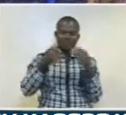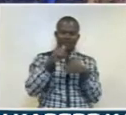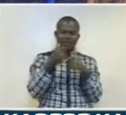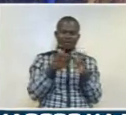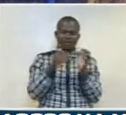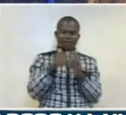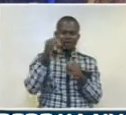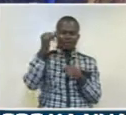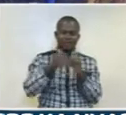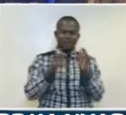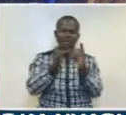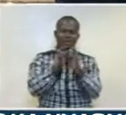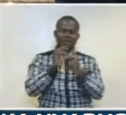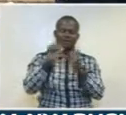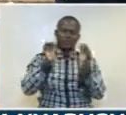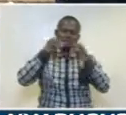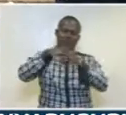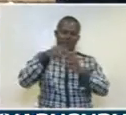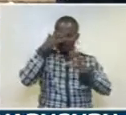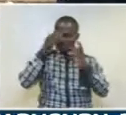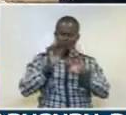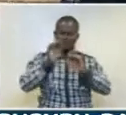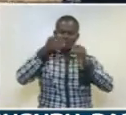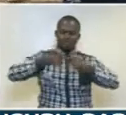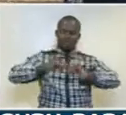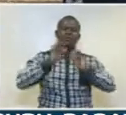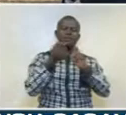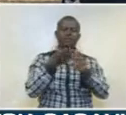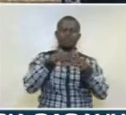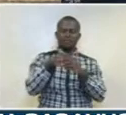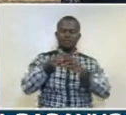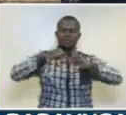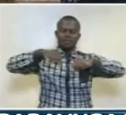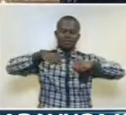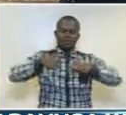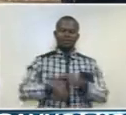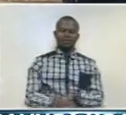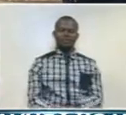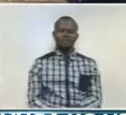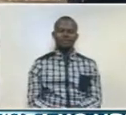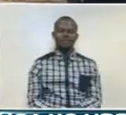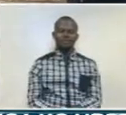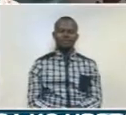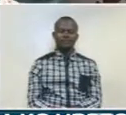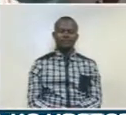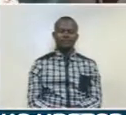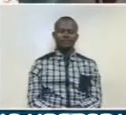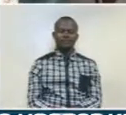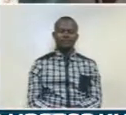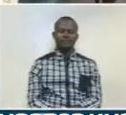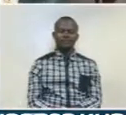ariko mu gusoza iyi nama abayitabiriye bakaba biyemeje kujya gushyira mu bikorwa ibikubiye muri aya masezerano. Butare Leonard, mu mujyi wa Kigali.